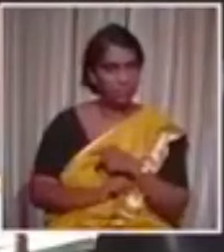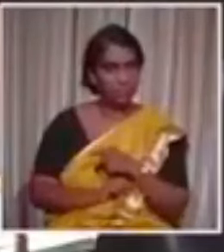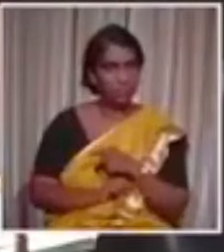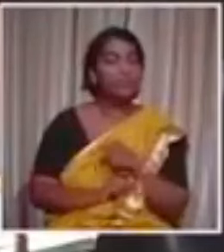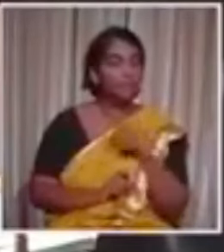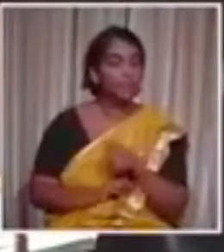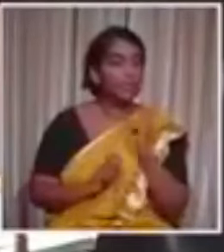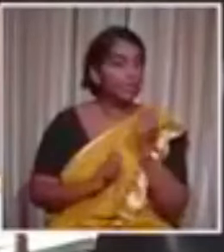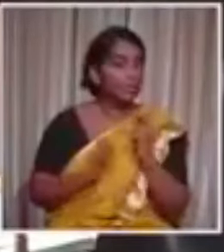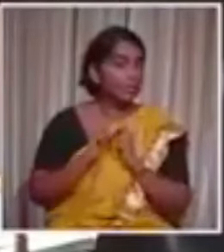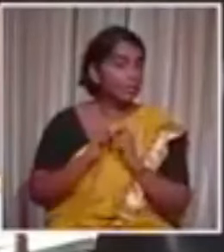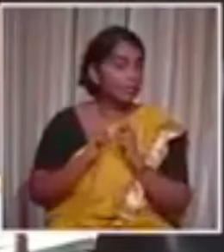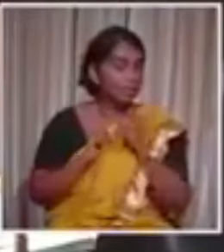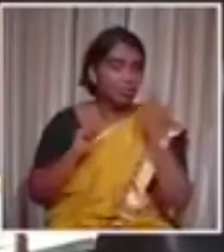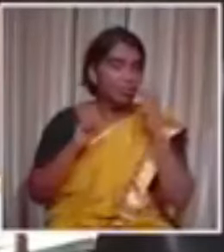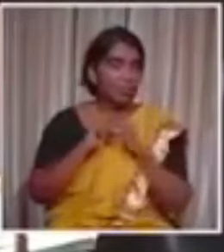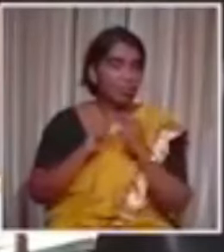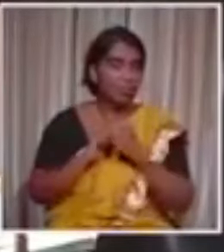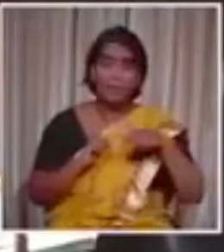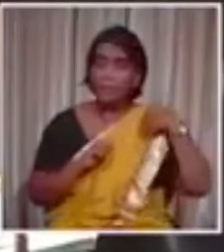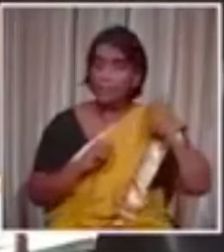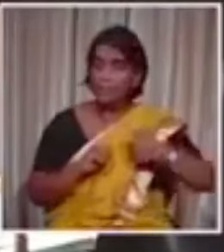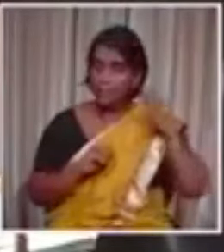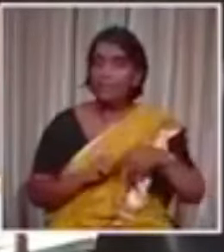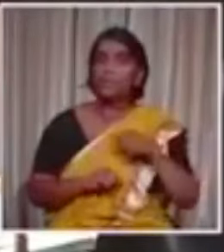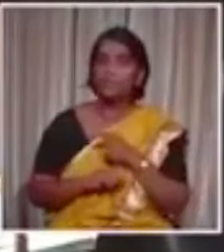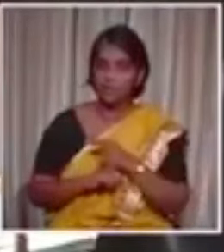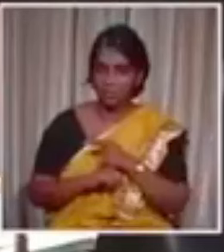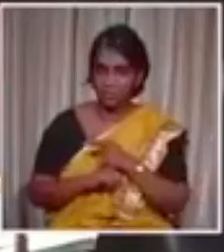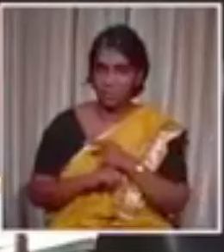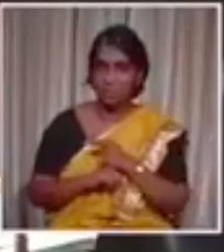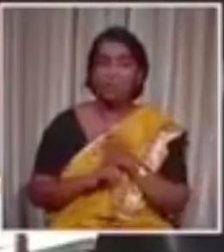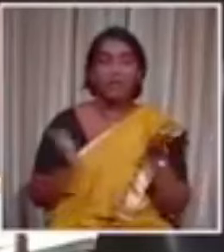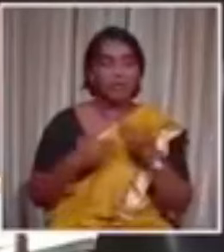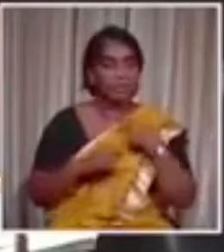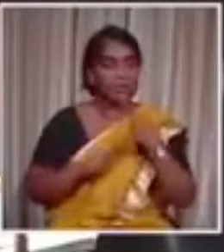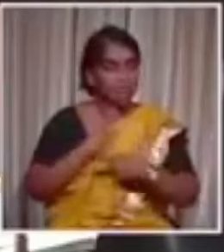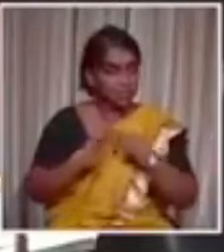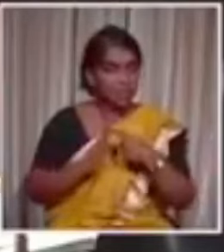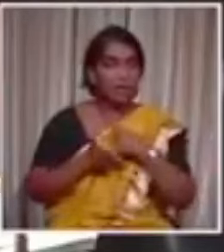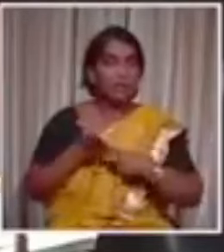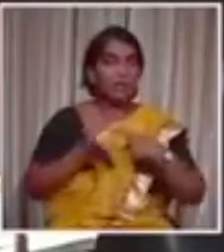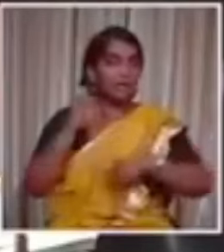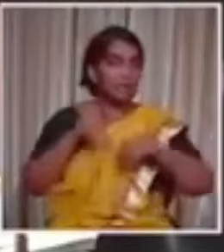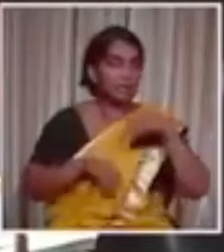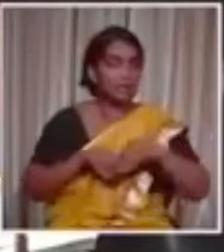මේ අර්බුදයේ පදනම් බවට පත් වෙන්නේ ගරු නියෝජ්‍ය කතානායකතුමනි අපේ රටේ මේ දේශපාලන